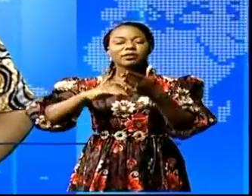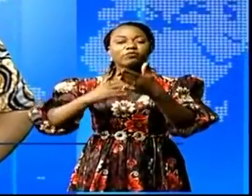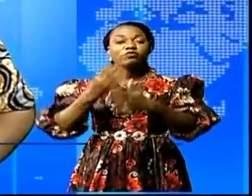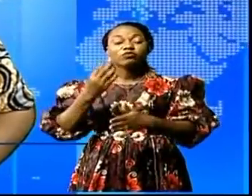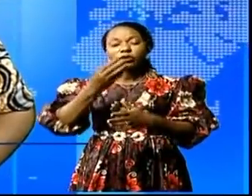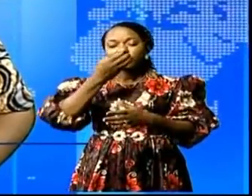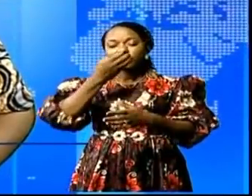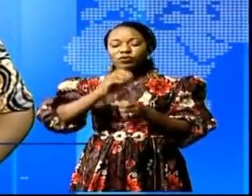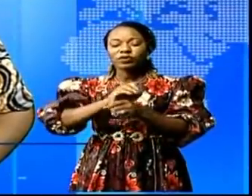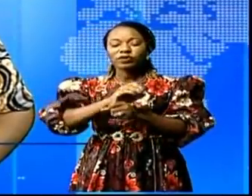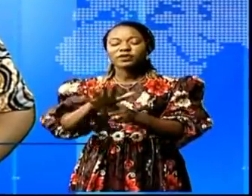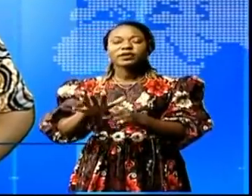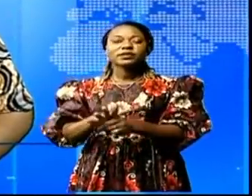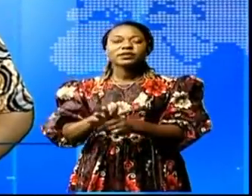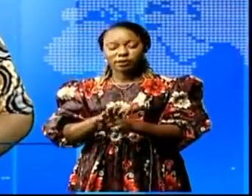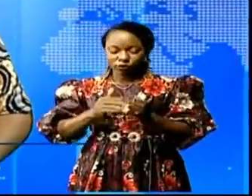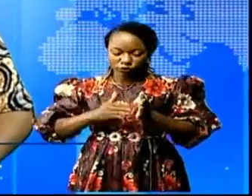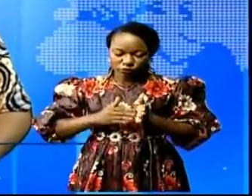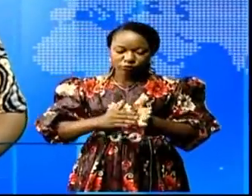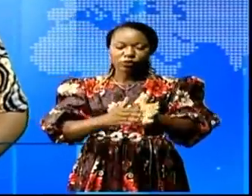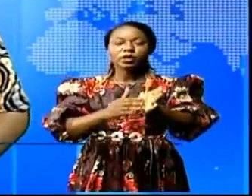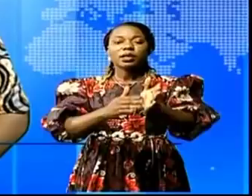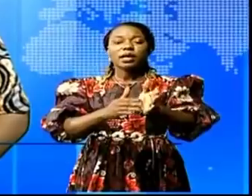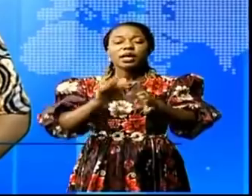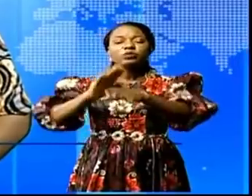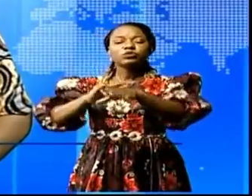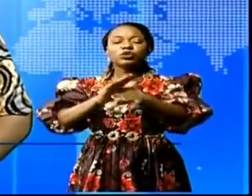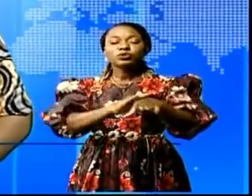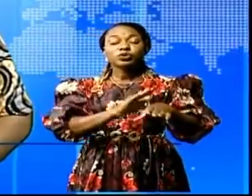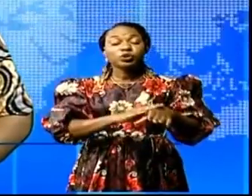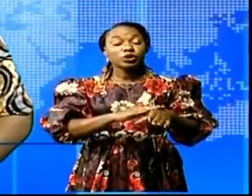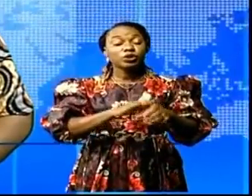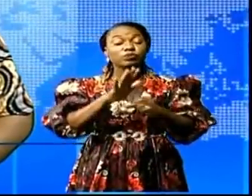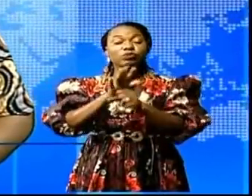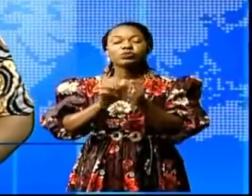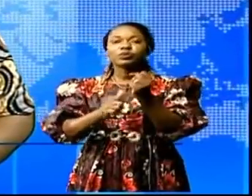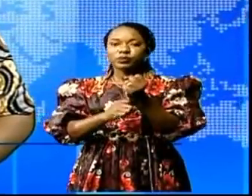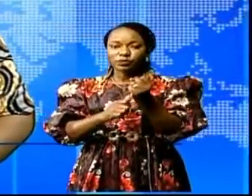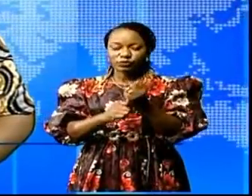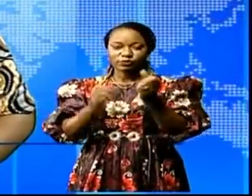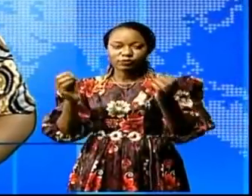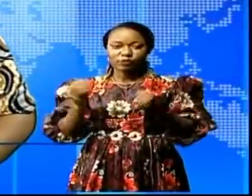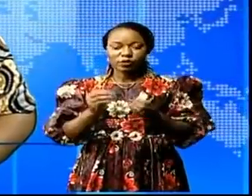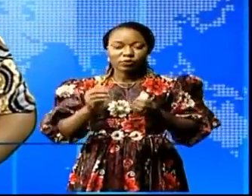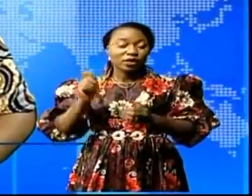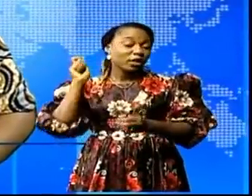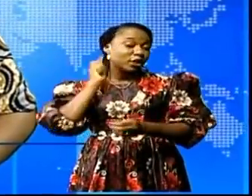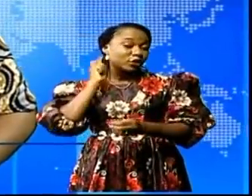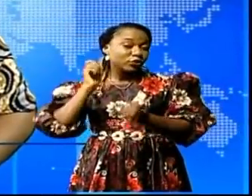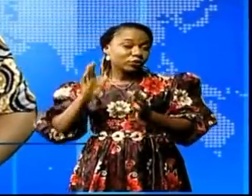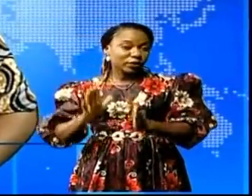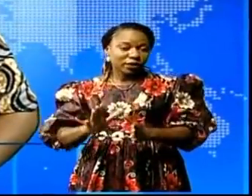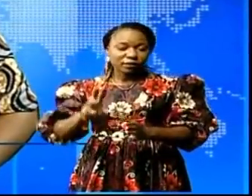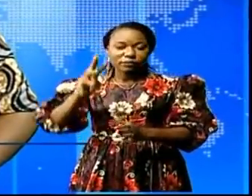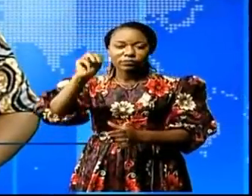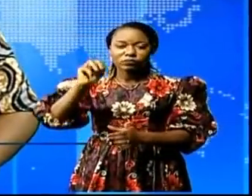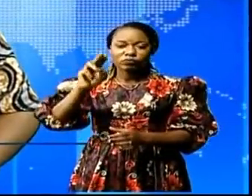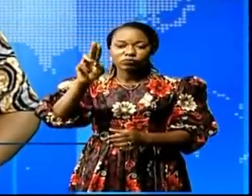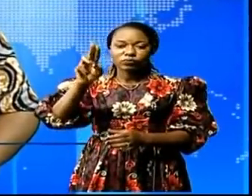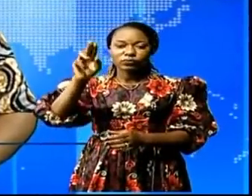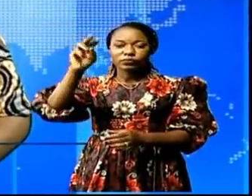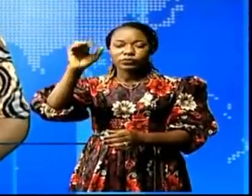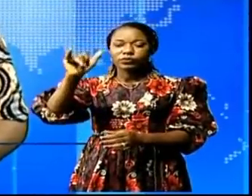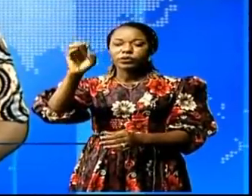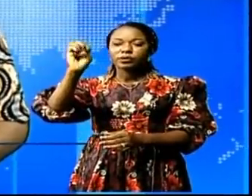coronavirus, une pandémie qui continue à frapper le monde. Aujourd'hui, le docteur Mouyembe, coordonnateur du secrétariat technique à la riposte contre la